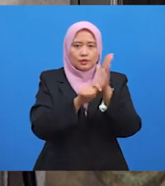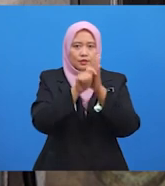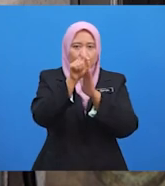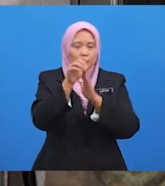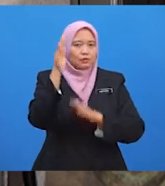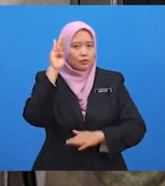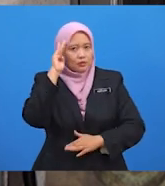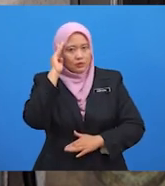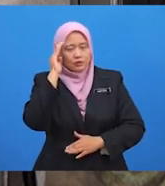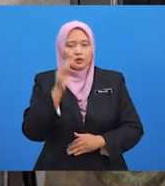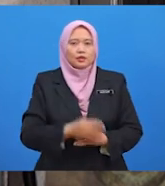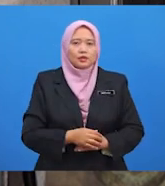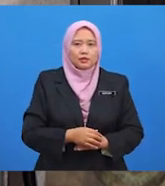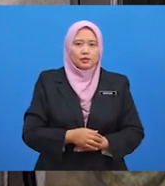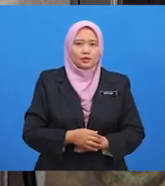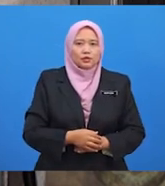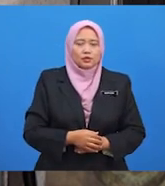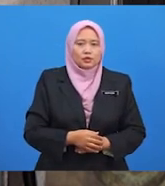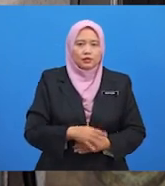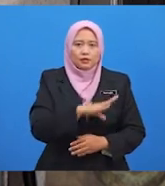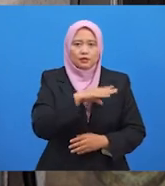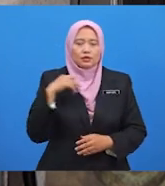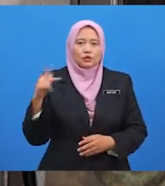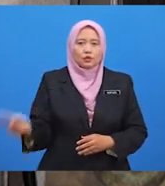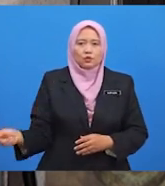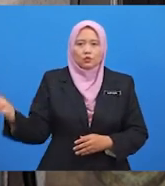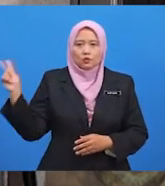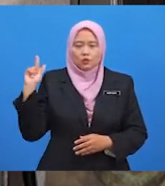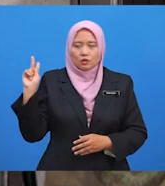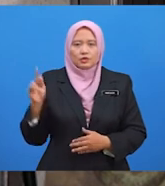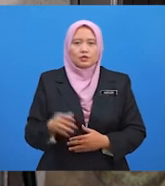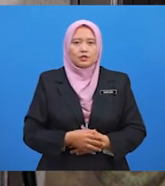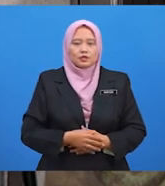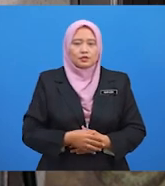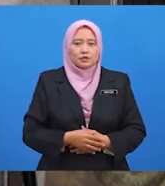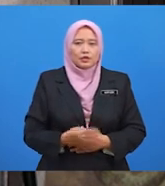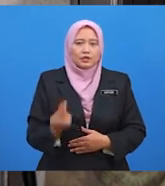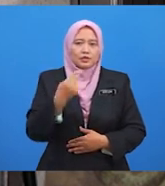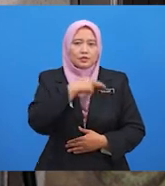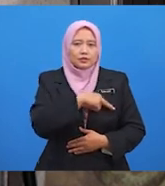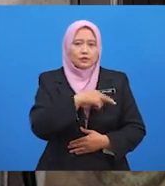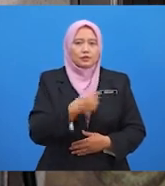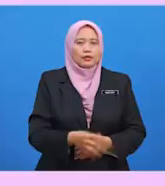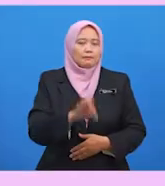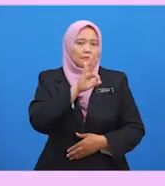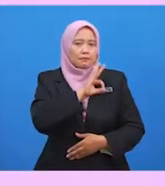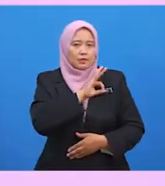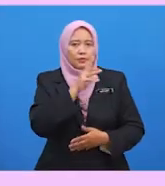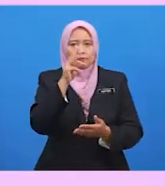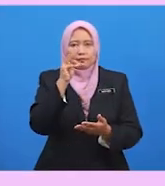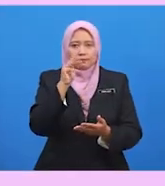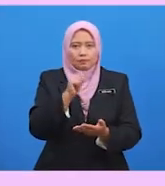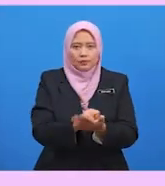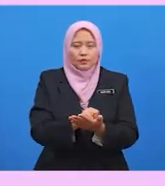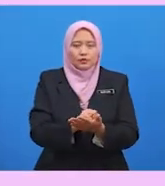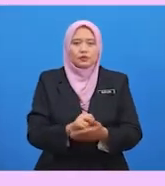pengetahuan teori dan menguasai kemahiran amali menghasilkan button bash. Cikgu